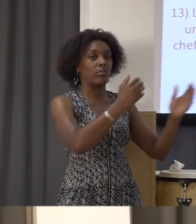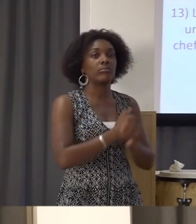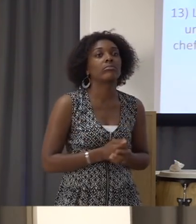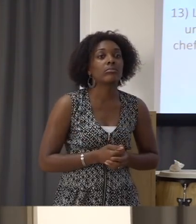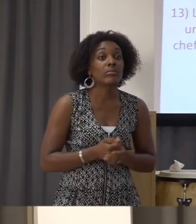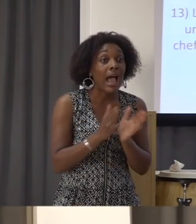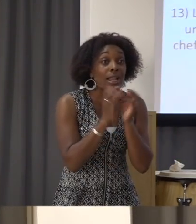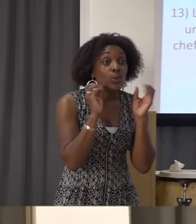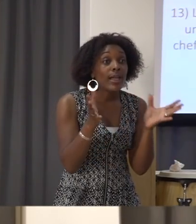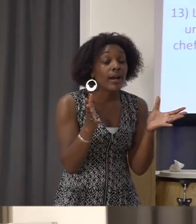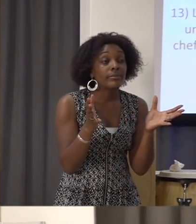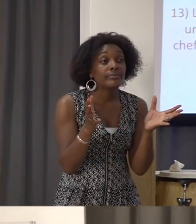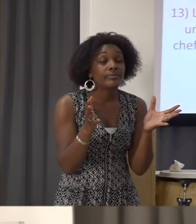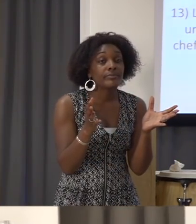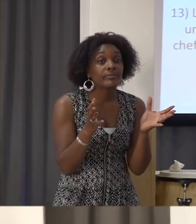Alléluia.